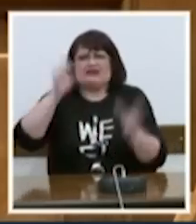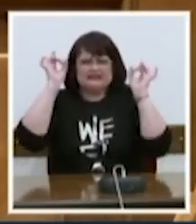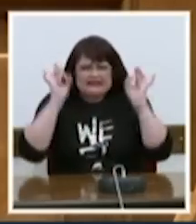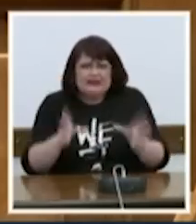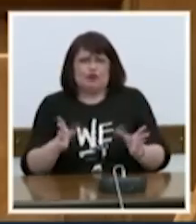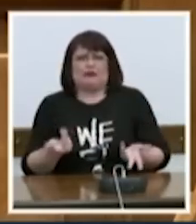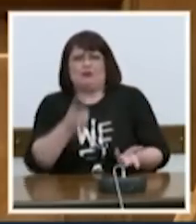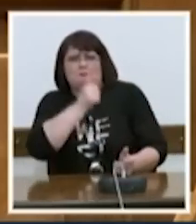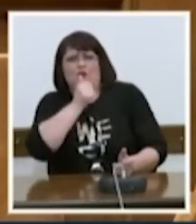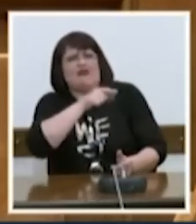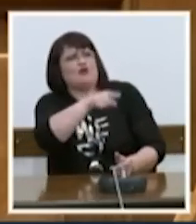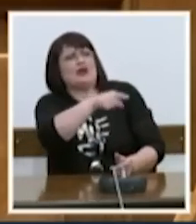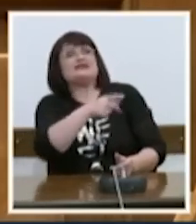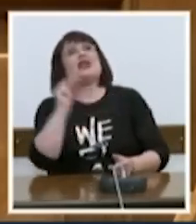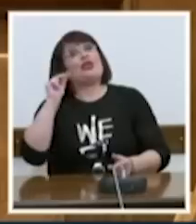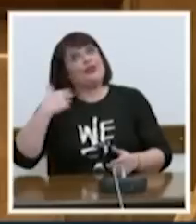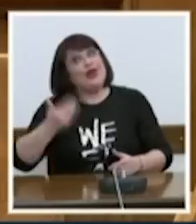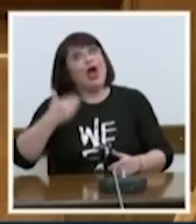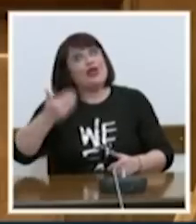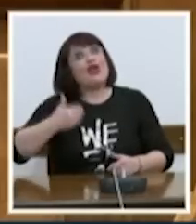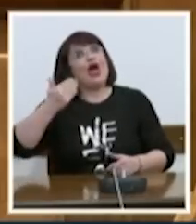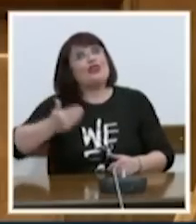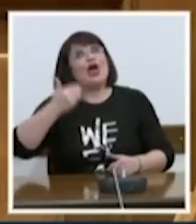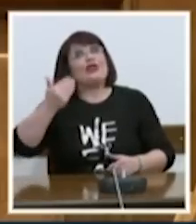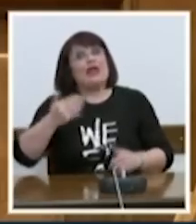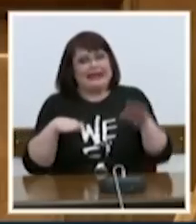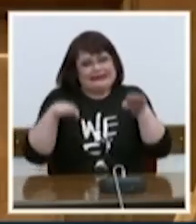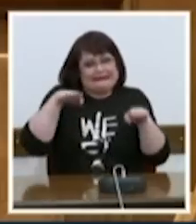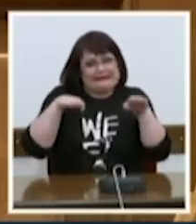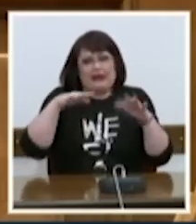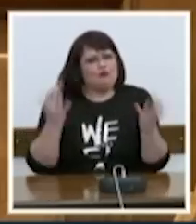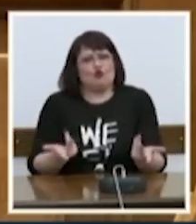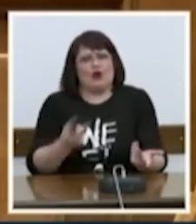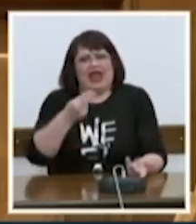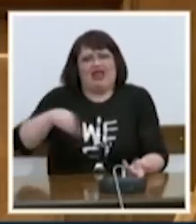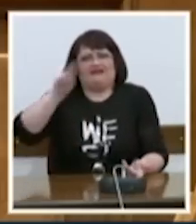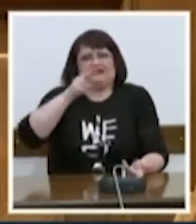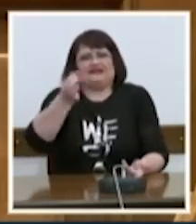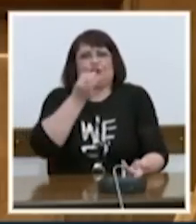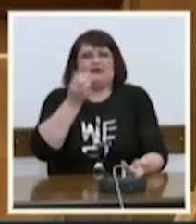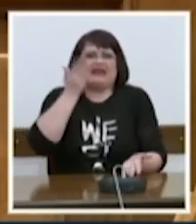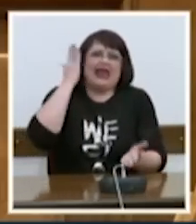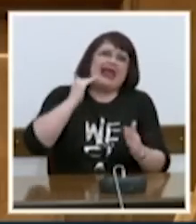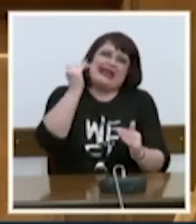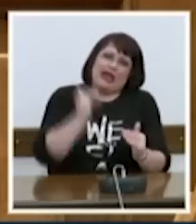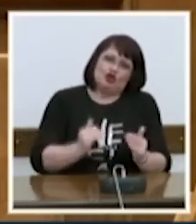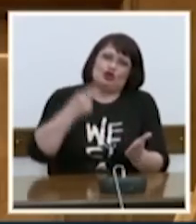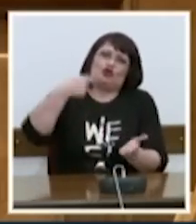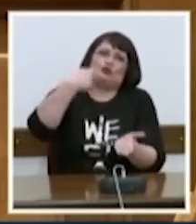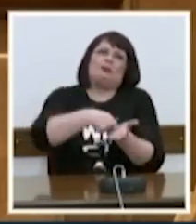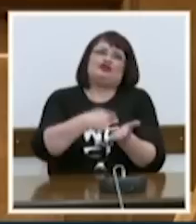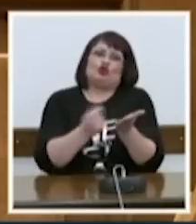και εσείς απλά υπόσχεστε μια ευθυγράμμιση με την αύξηση του κατώτερου μισθού. Το μόνο που